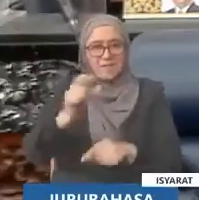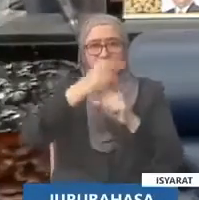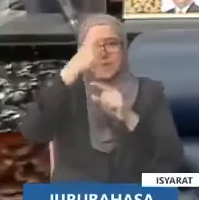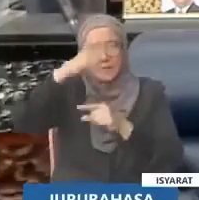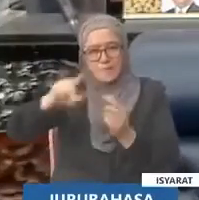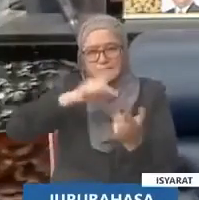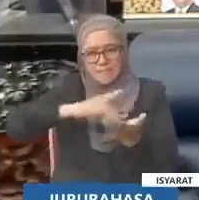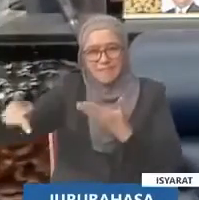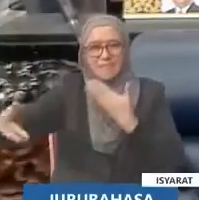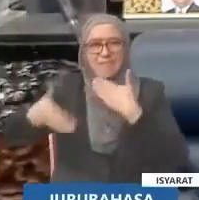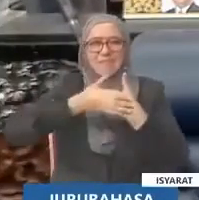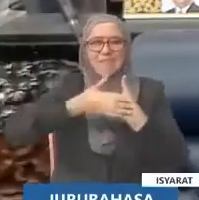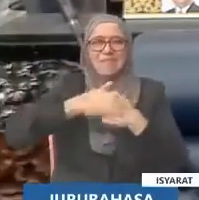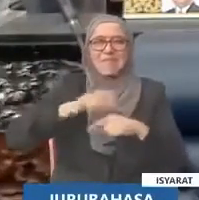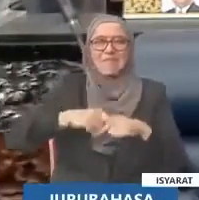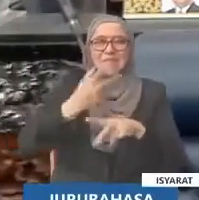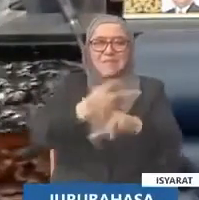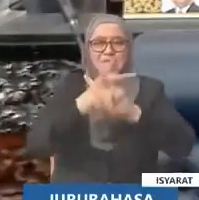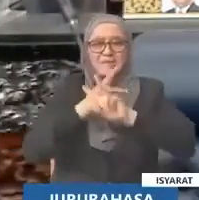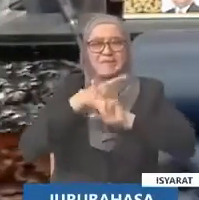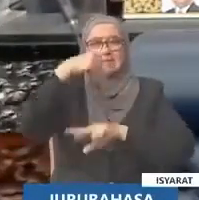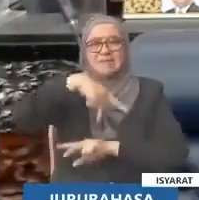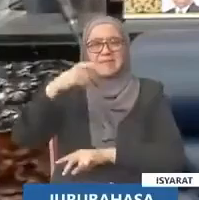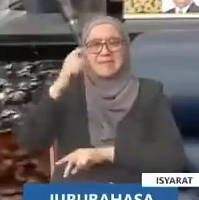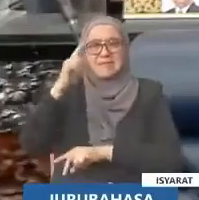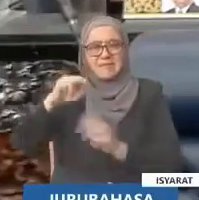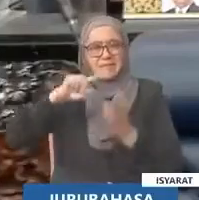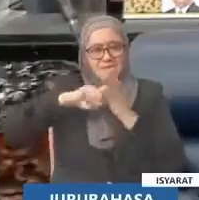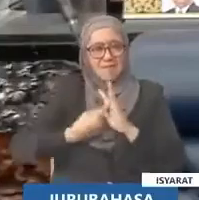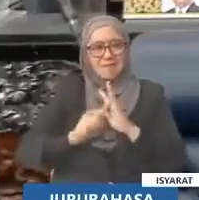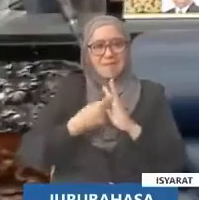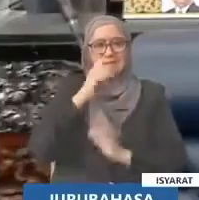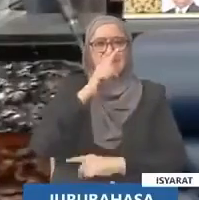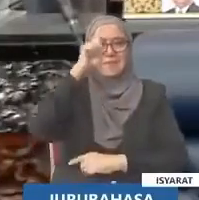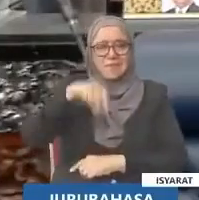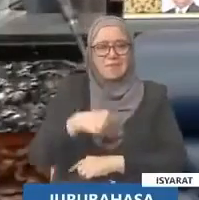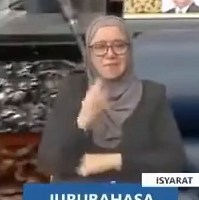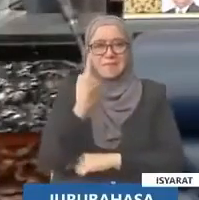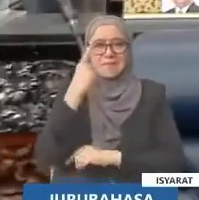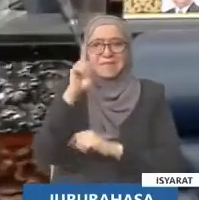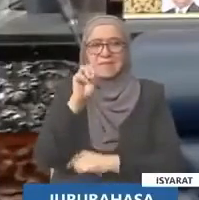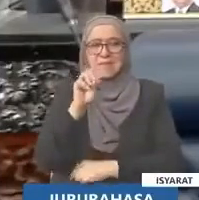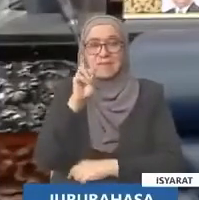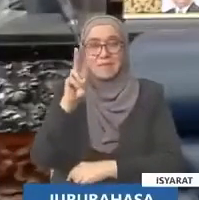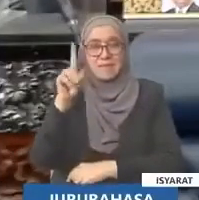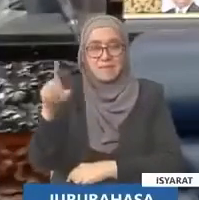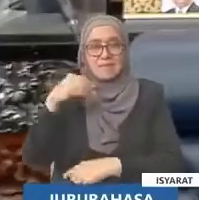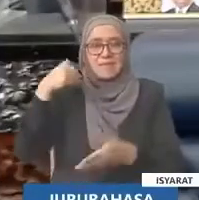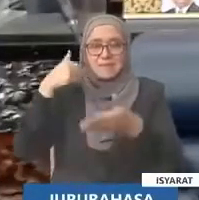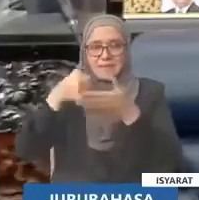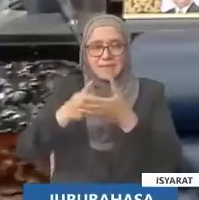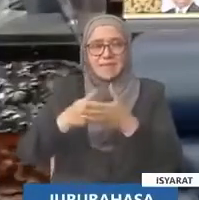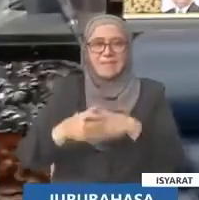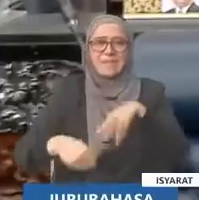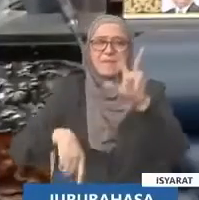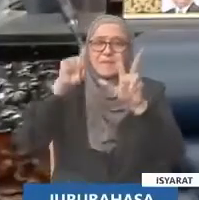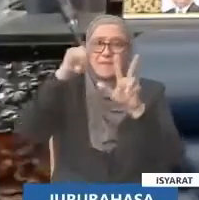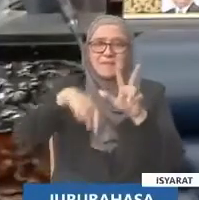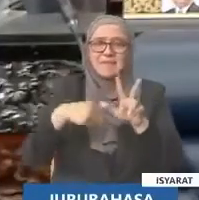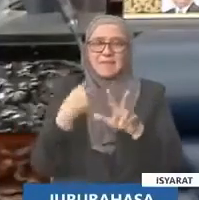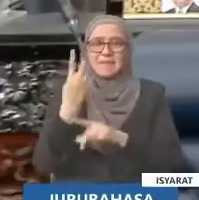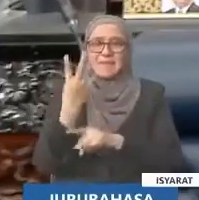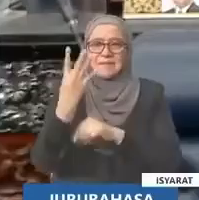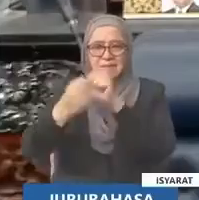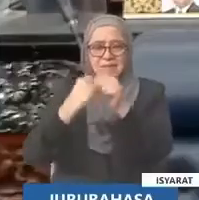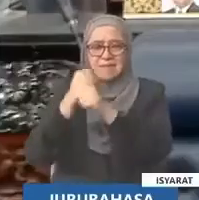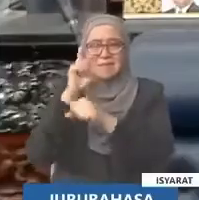PTPTN bermula 1 November 2021 hinggalah 30 April 2022 seperti berikut. Pertama,